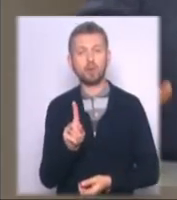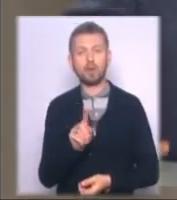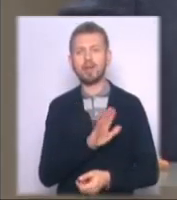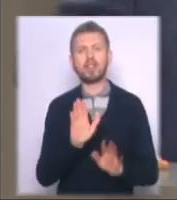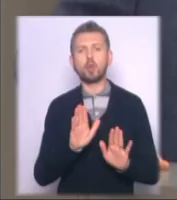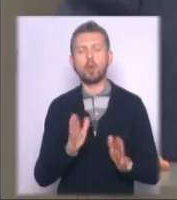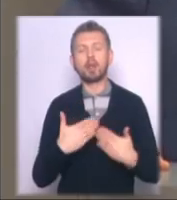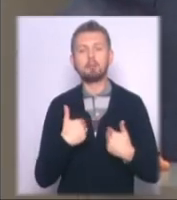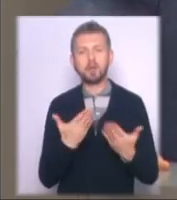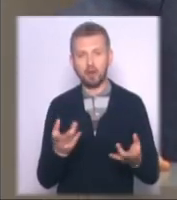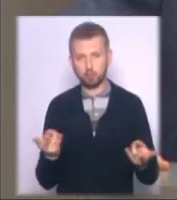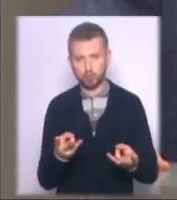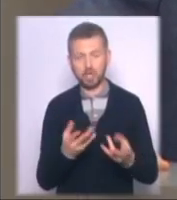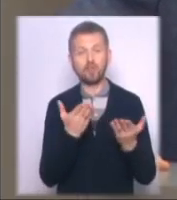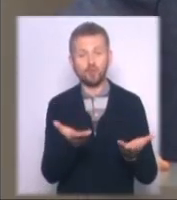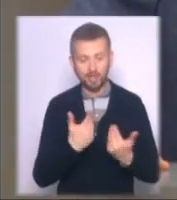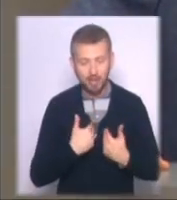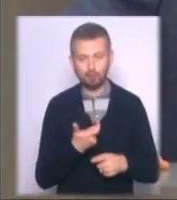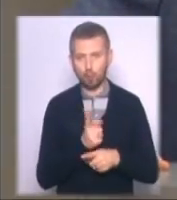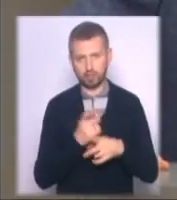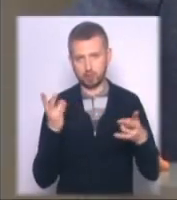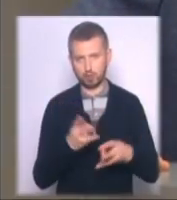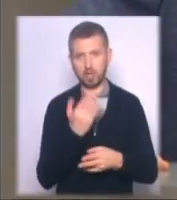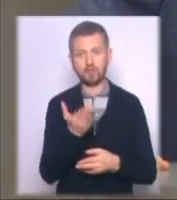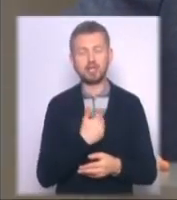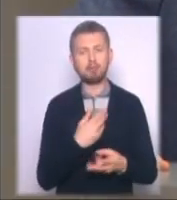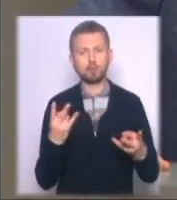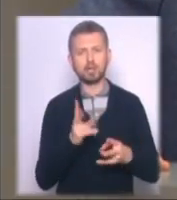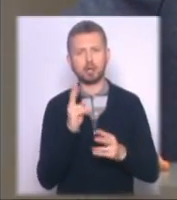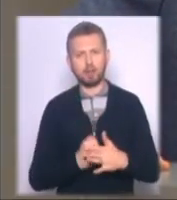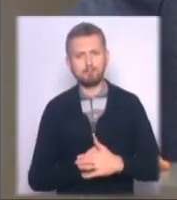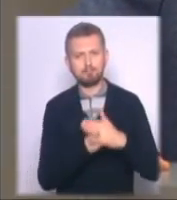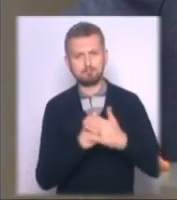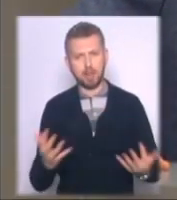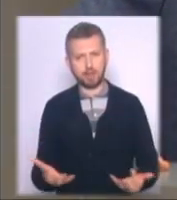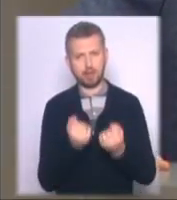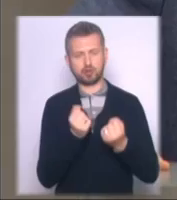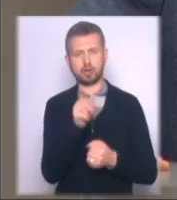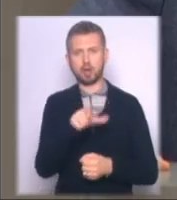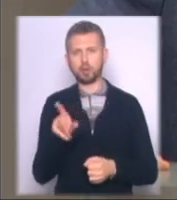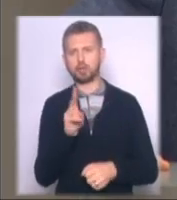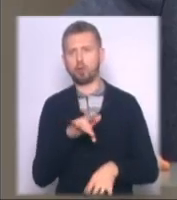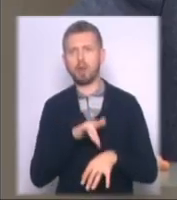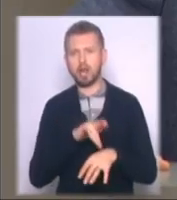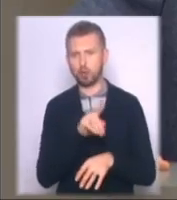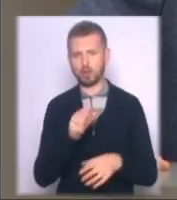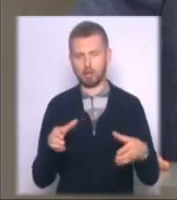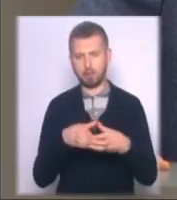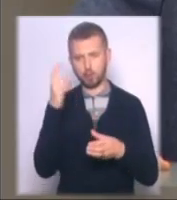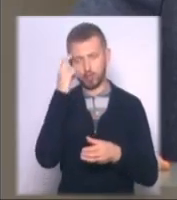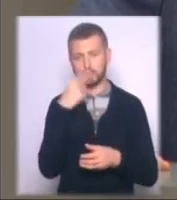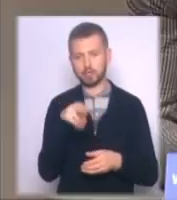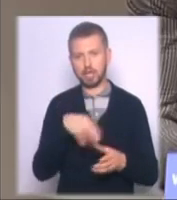только мы вам нужны, вы нам очень нужны. Вы нам нужны как поддержка, как люди, которые болеют за команду Киевского «Динамо» всем